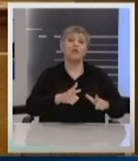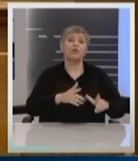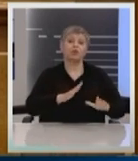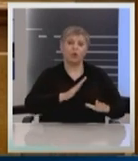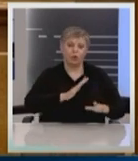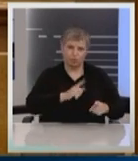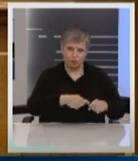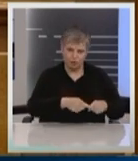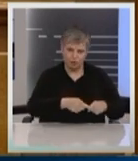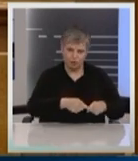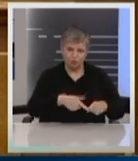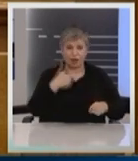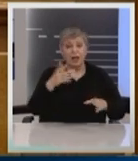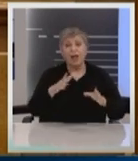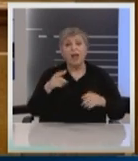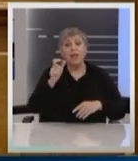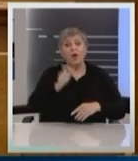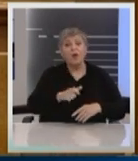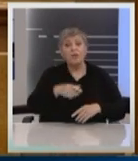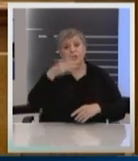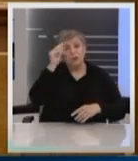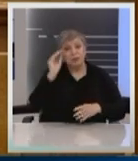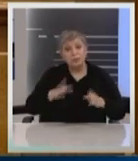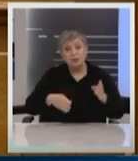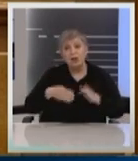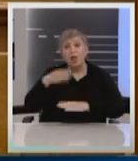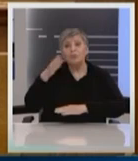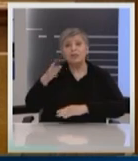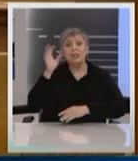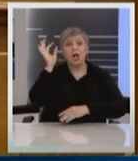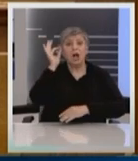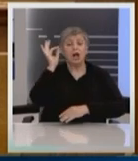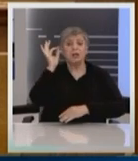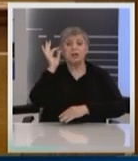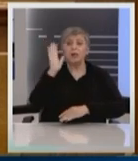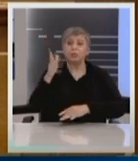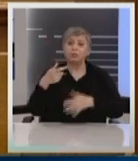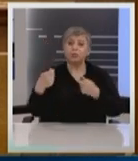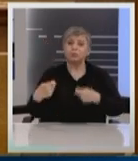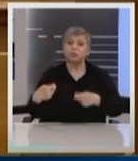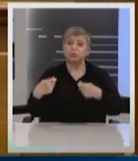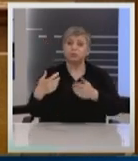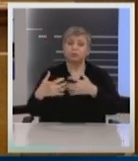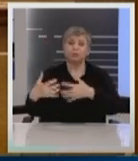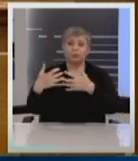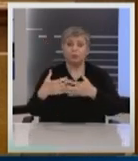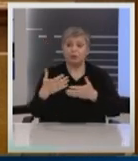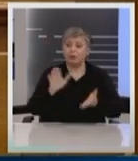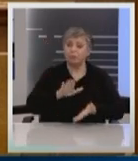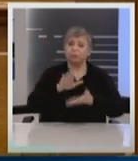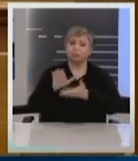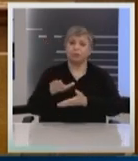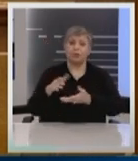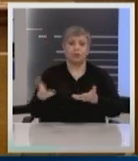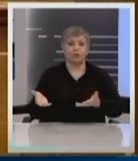αλλά πήγε και πήρε βραβείο στη Γαλλία από τους άπλουτους και τους μεγαλοβιομηχάνους και του λένε μπράβο οι διάφοροι